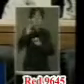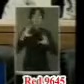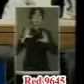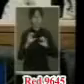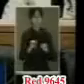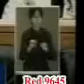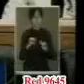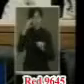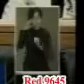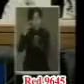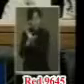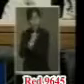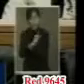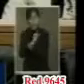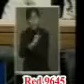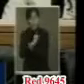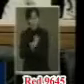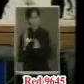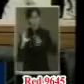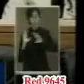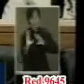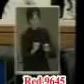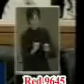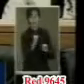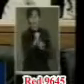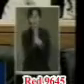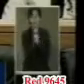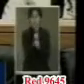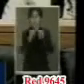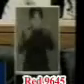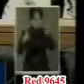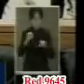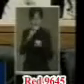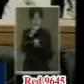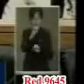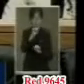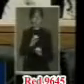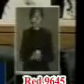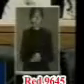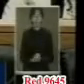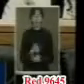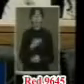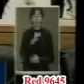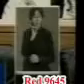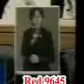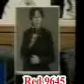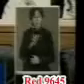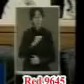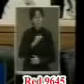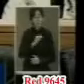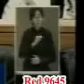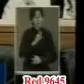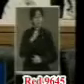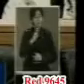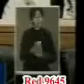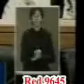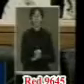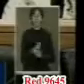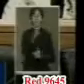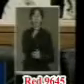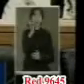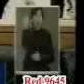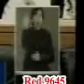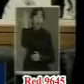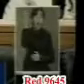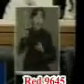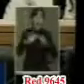าหน้าที่ตำรวจก็มีหน้าที่ในการดำเนินการทางหมายจับและผมบอกกล่าวและก็ไม่ได้กลัวอะไรด้วยซ้ำว่าเมื่อเวลาที่ผมเจอเ